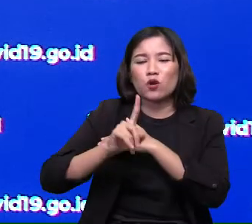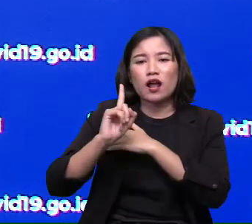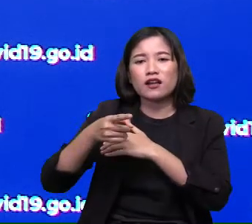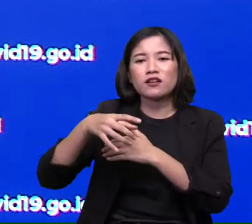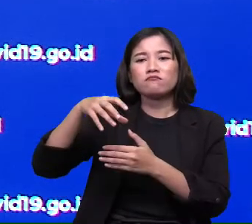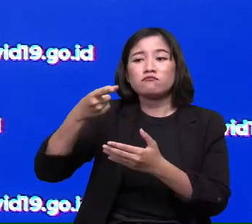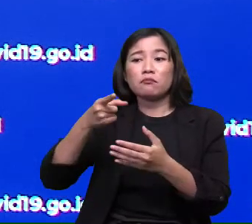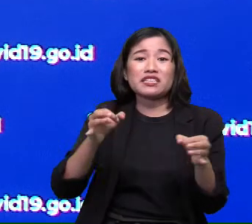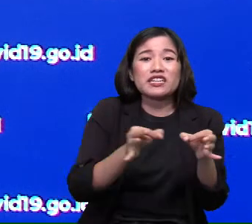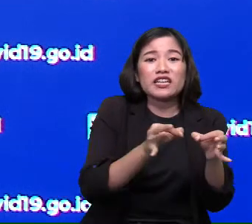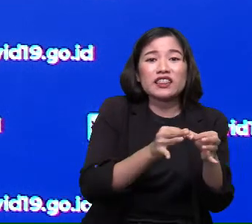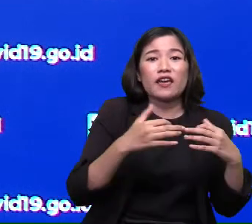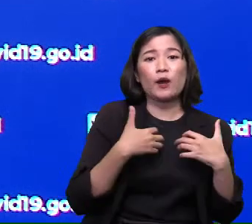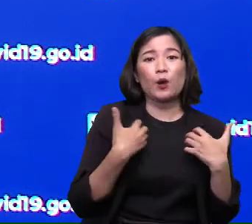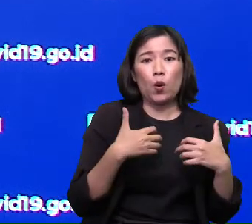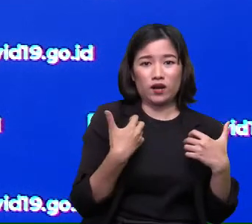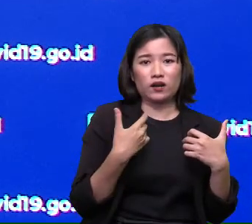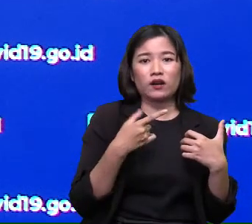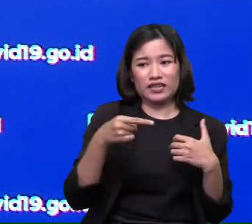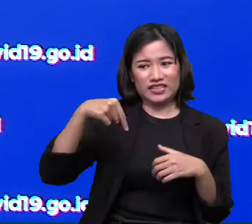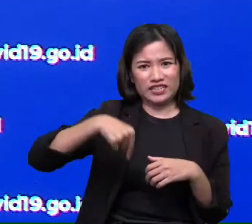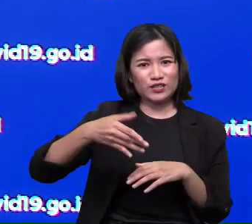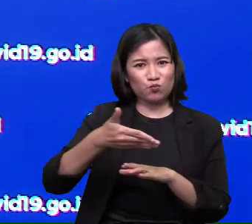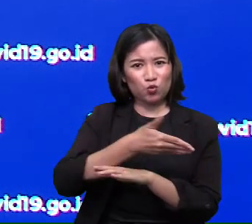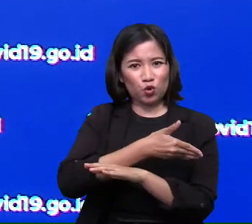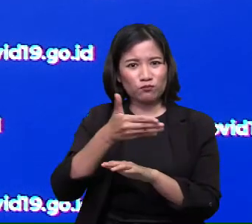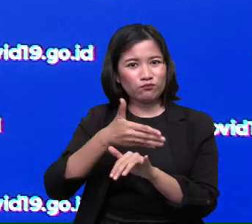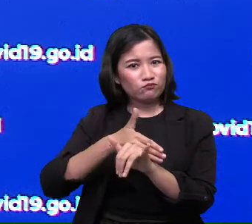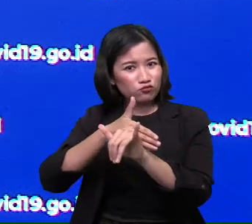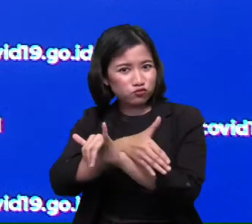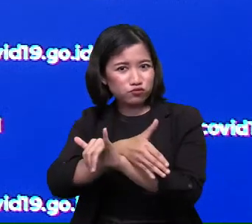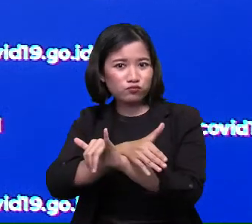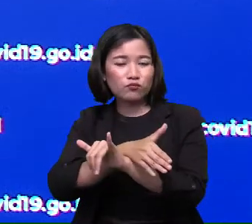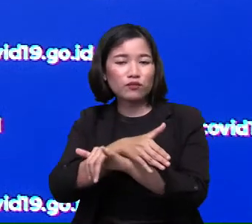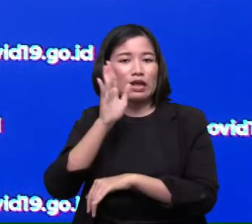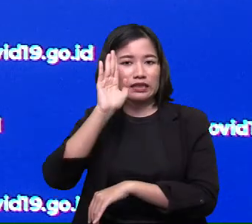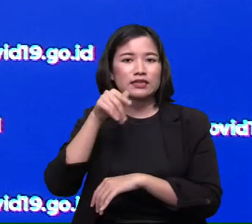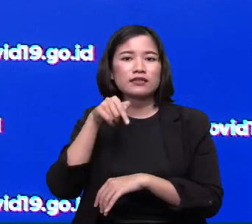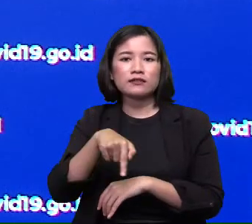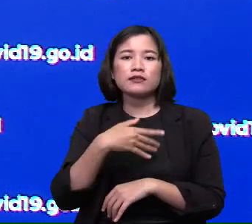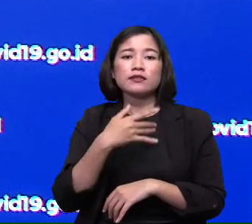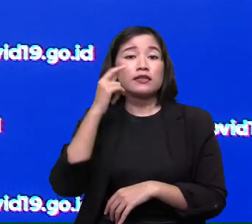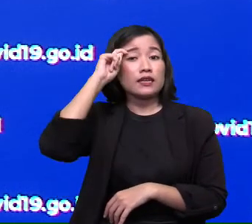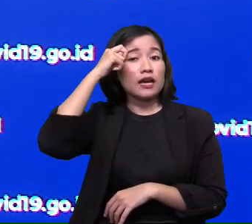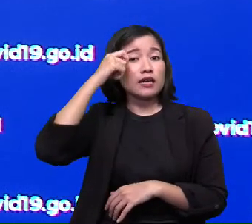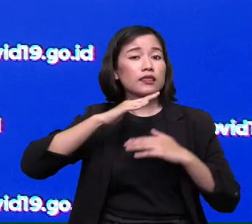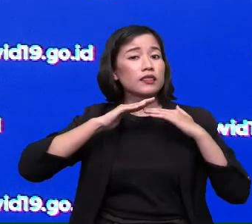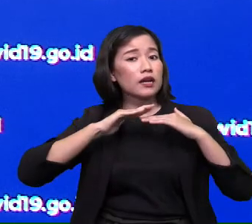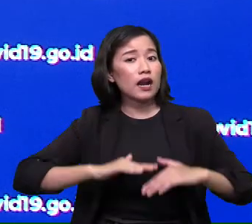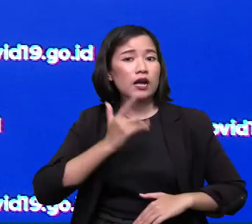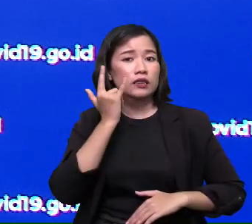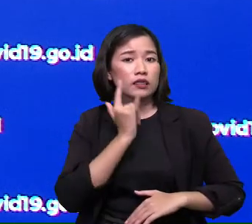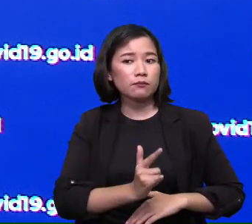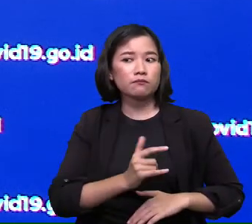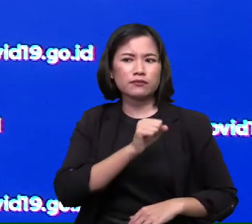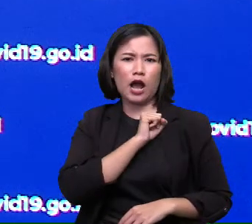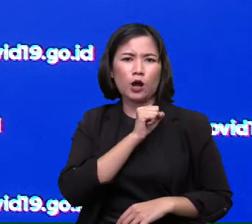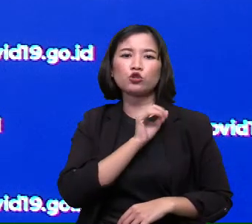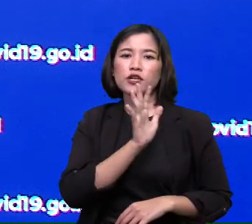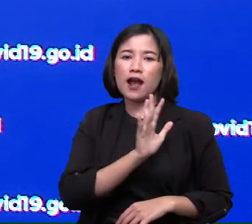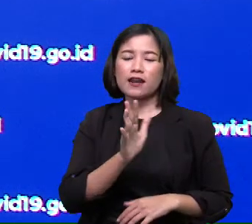sekitar hewan ternak apalagi menjelang hari Raya Iduladha mendatang ingat Tetap tenang Jangan takut dan selalu bahagia